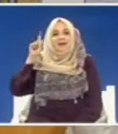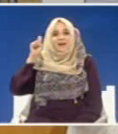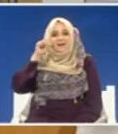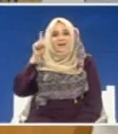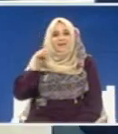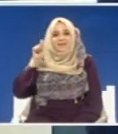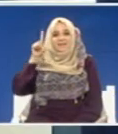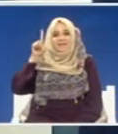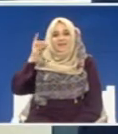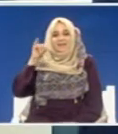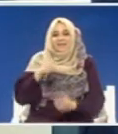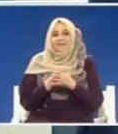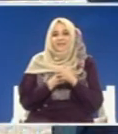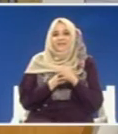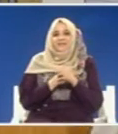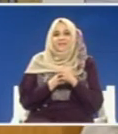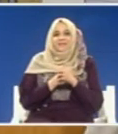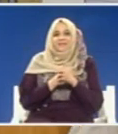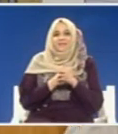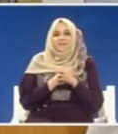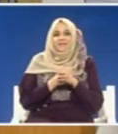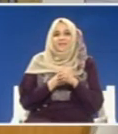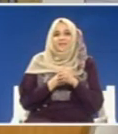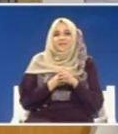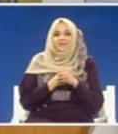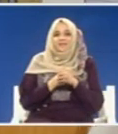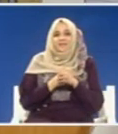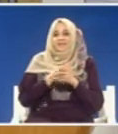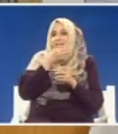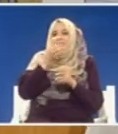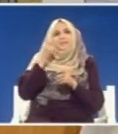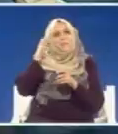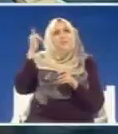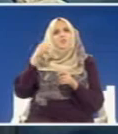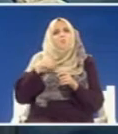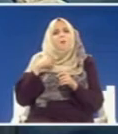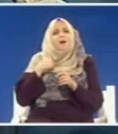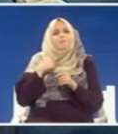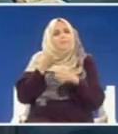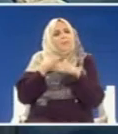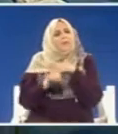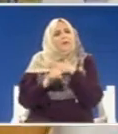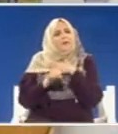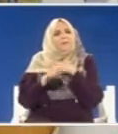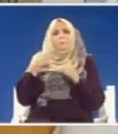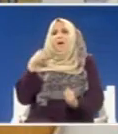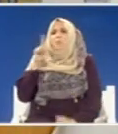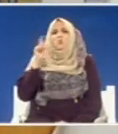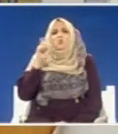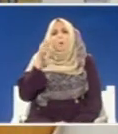محمد، يقول: هب أني ولدت لأبوين غير مسلمين، من أكون أنا؟